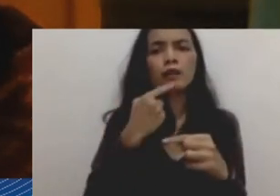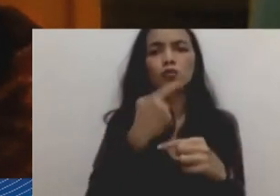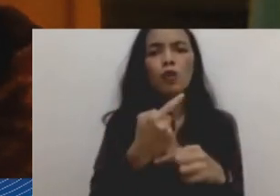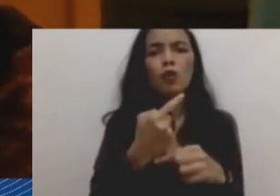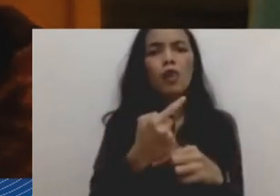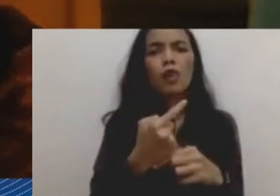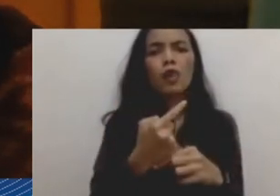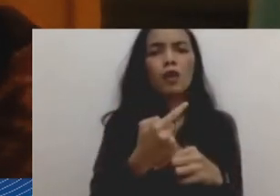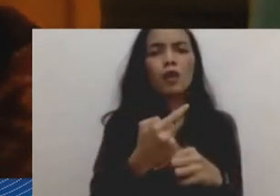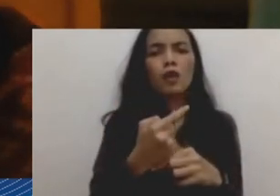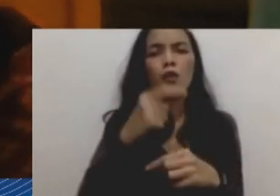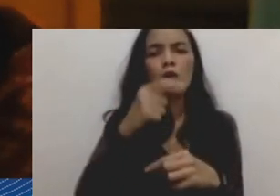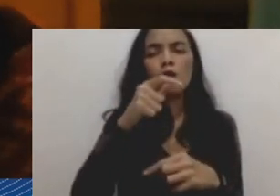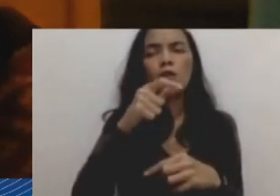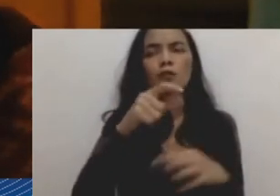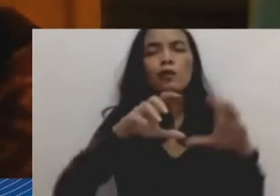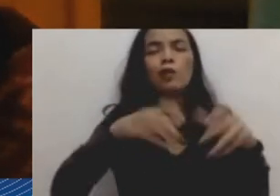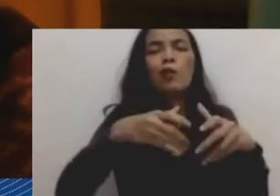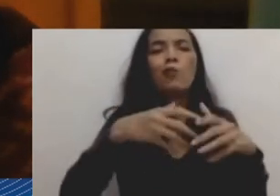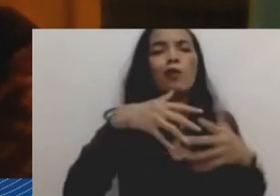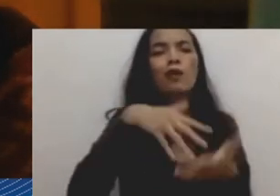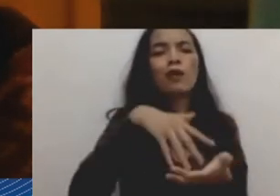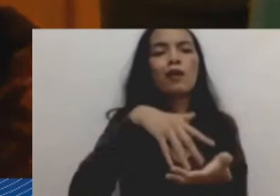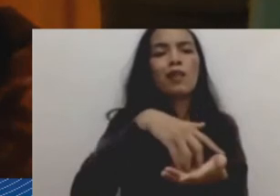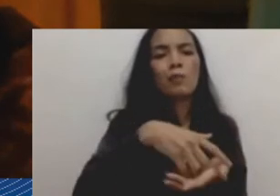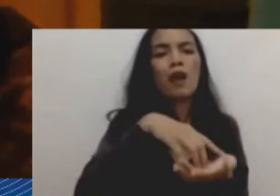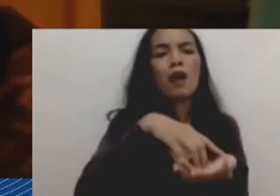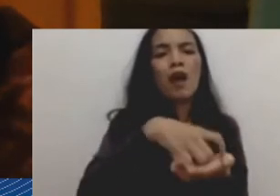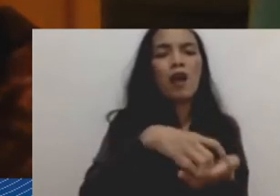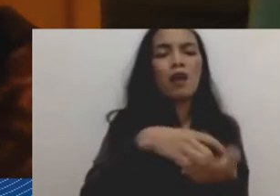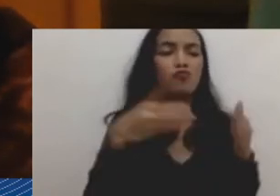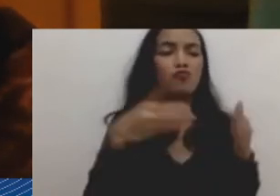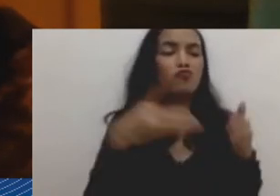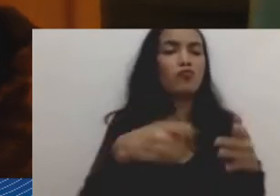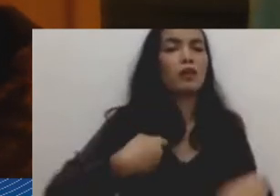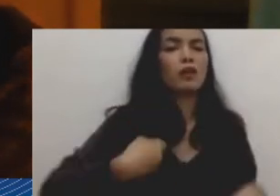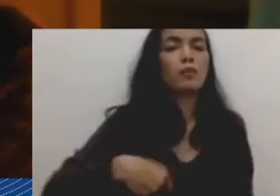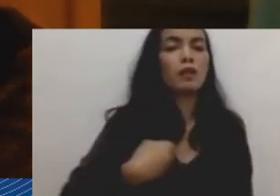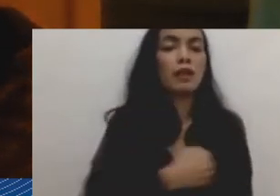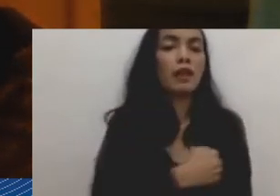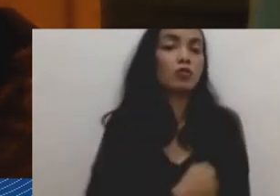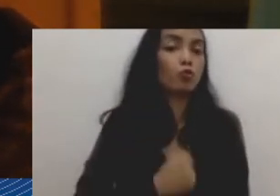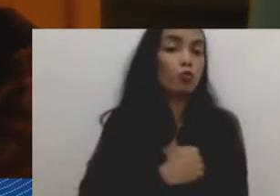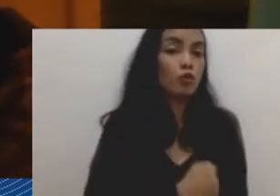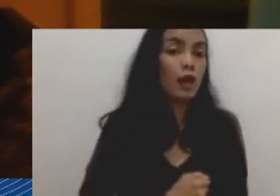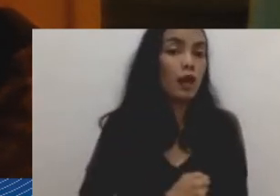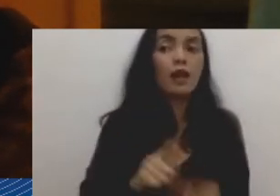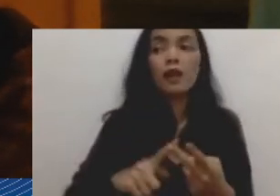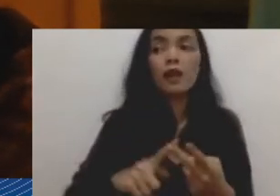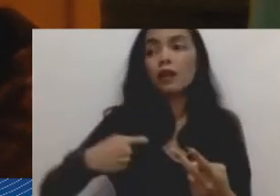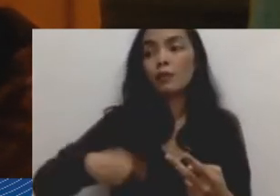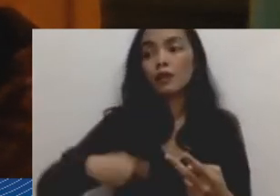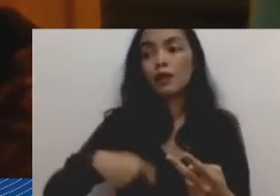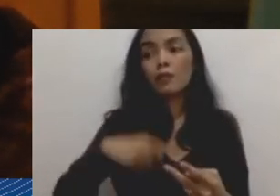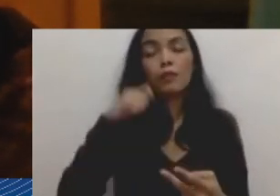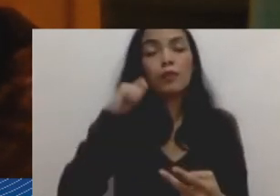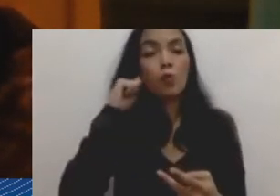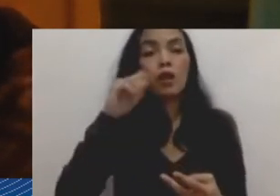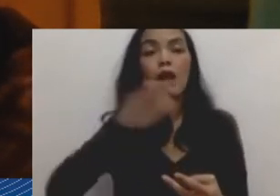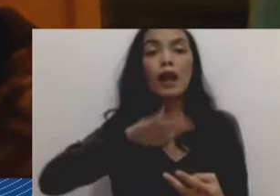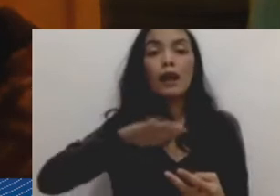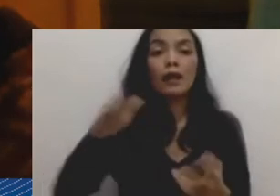terhadap mereka yang lemah ya, terutama di Kementerian Sosial dan Pemberdayaan Perempuan dan Anak. lalu juga bencana alam, tentu